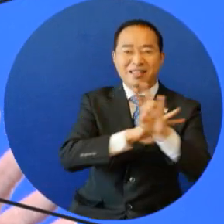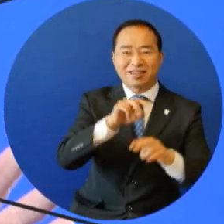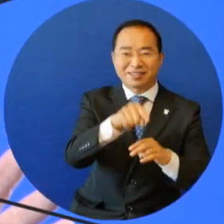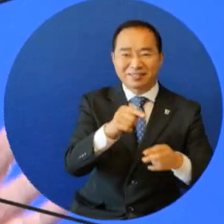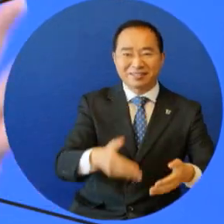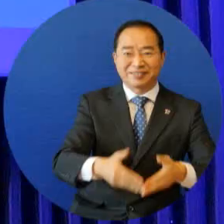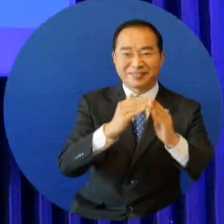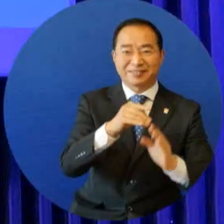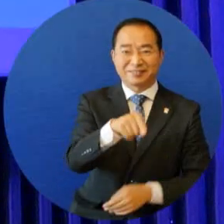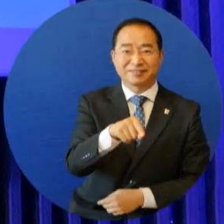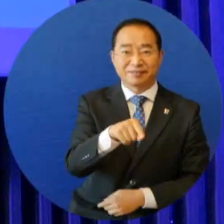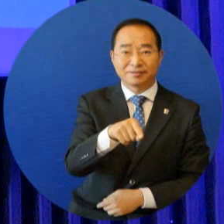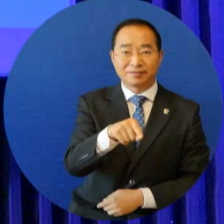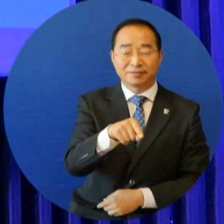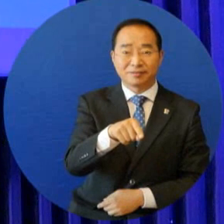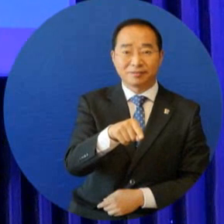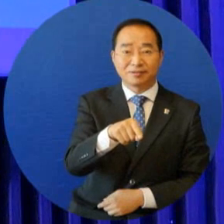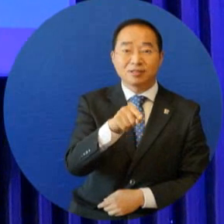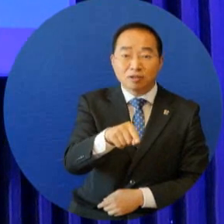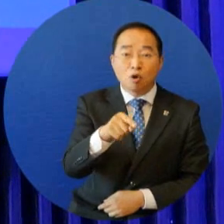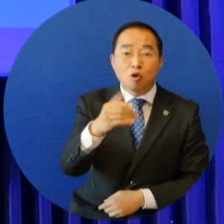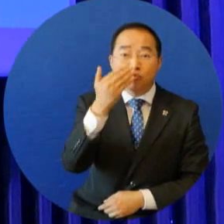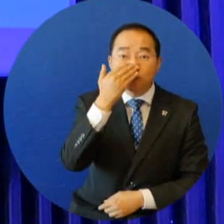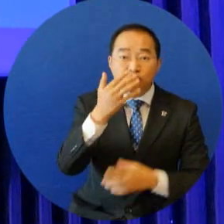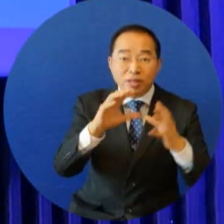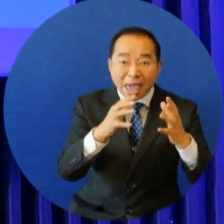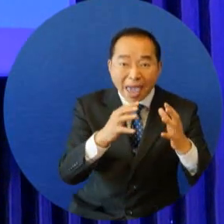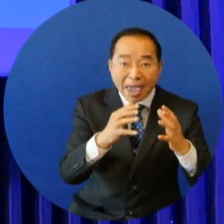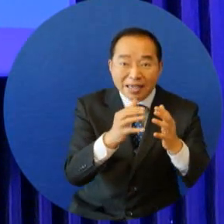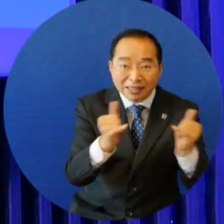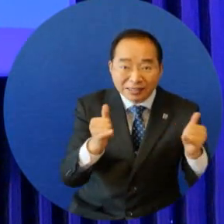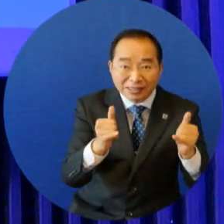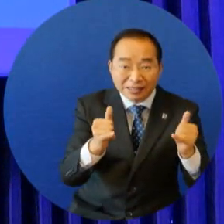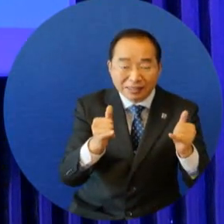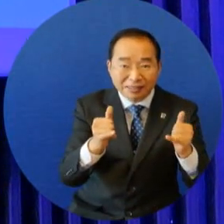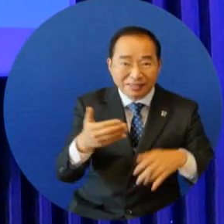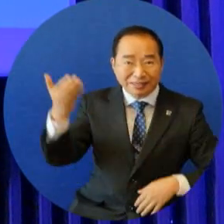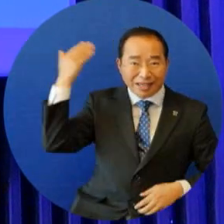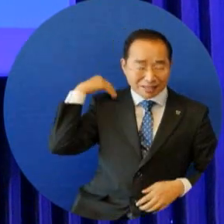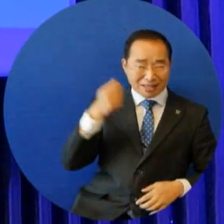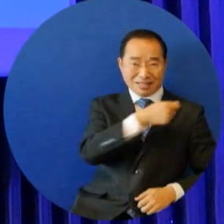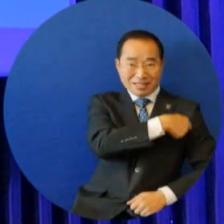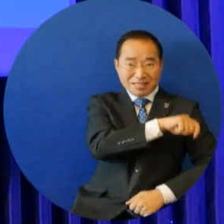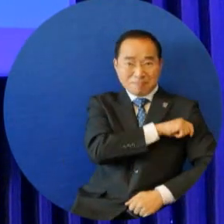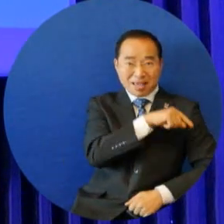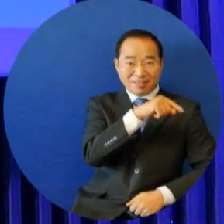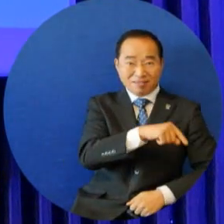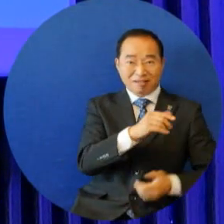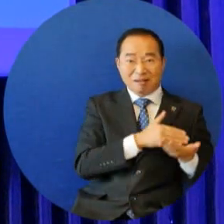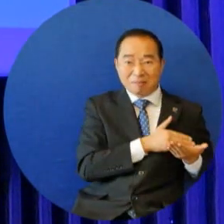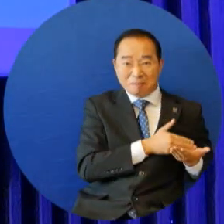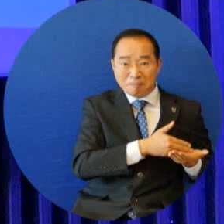탄생을 합니다. 이게 유대인들이 스페인 제국에서 쫓겨나서